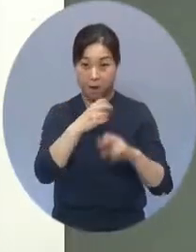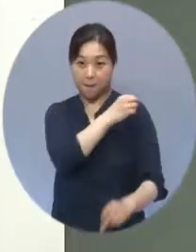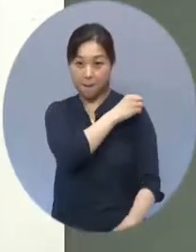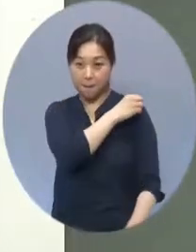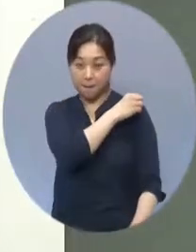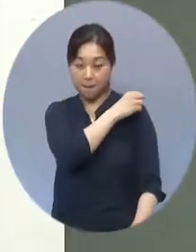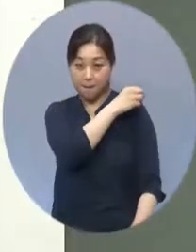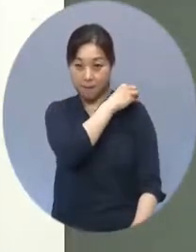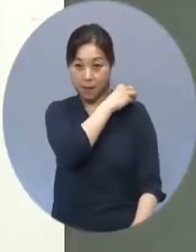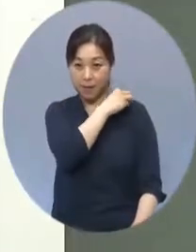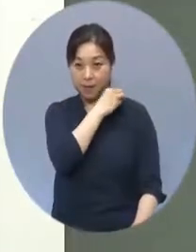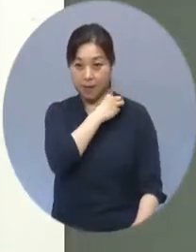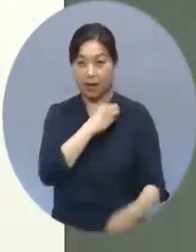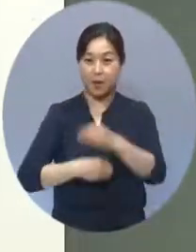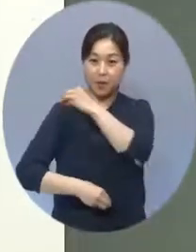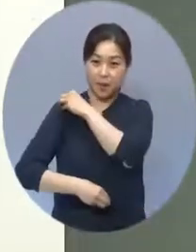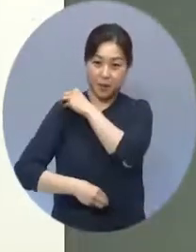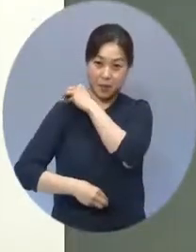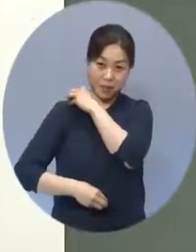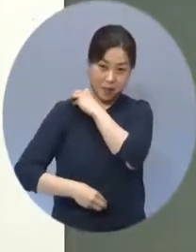자꾸 눈에 떠오릅니다. 네.